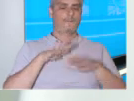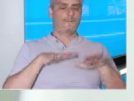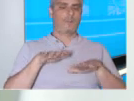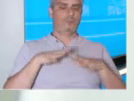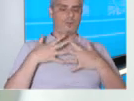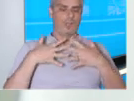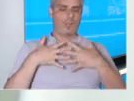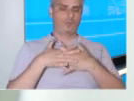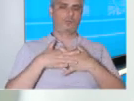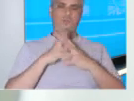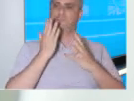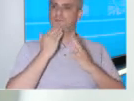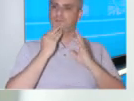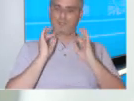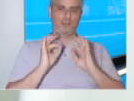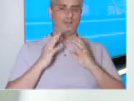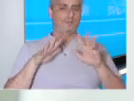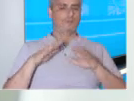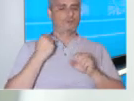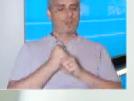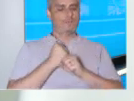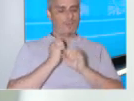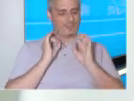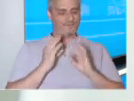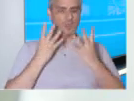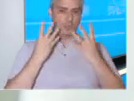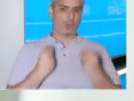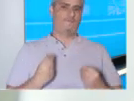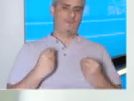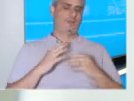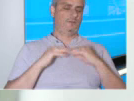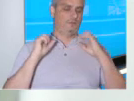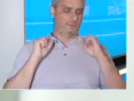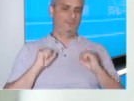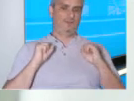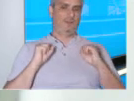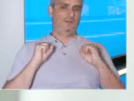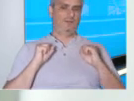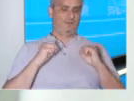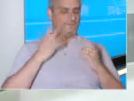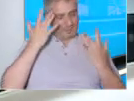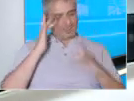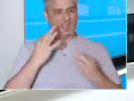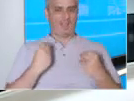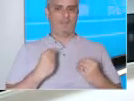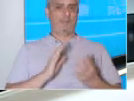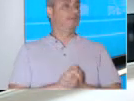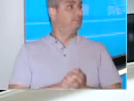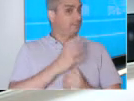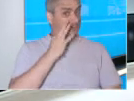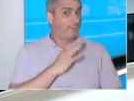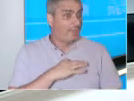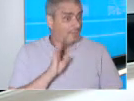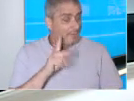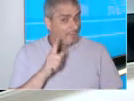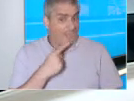ממשלת אחדות ישראלית. ממשלה מתפקדת, טובה, יציבה ואכפתית. שמת לב